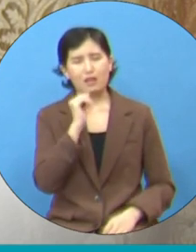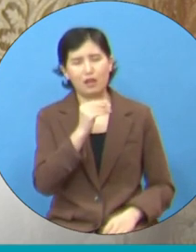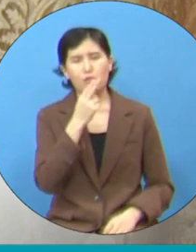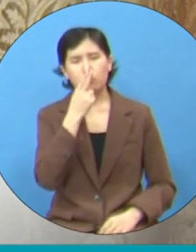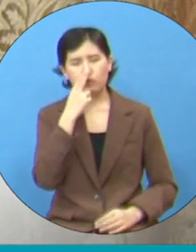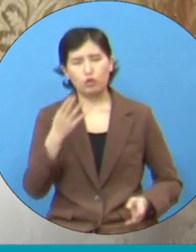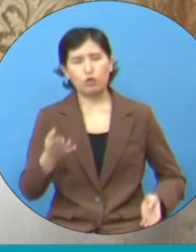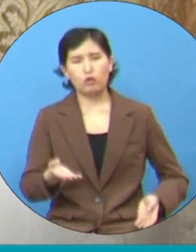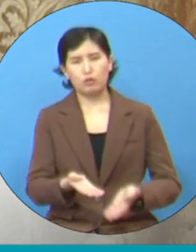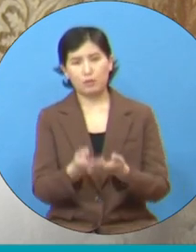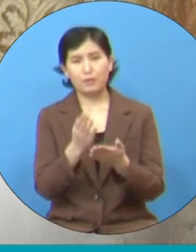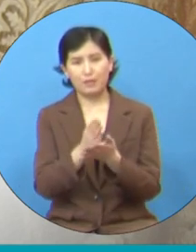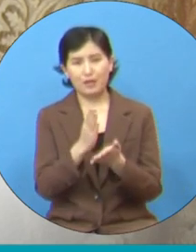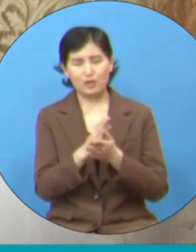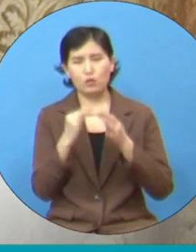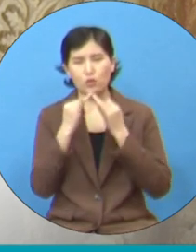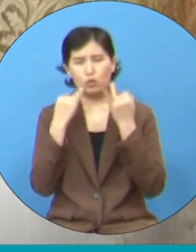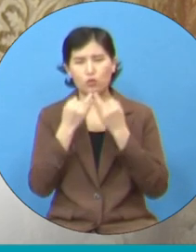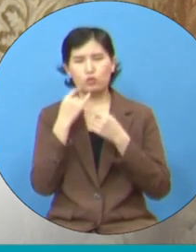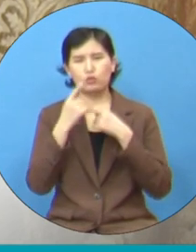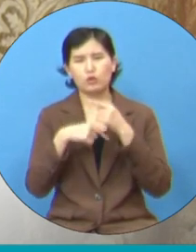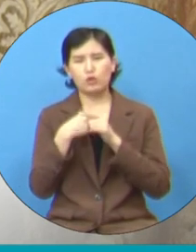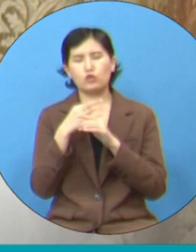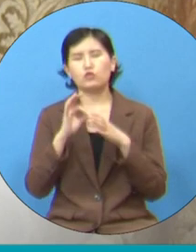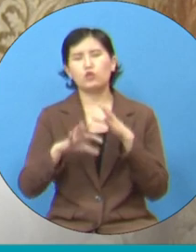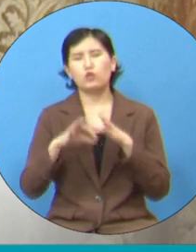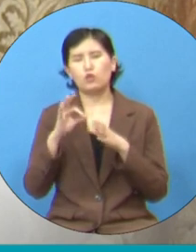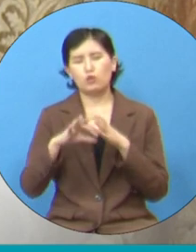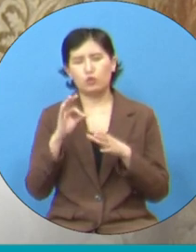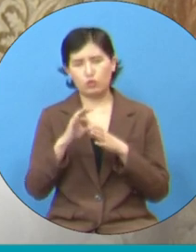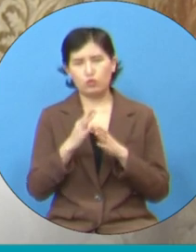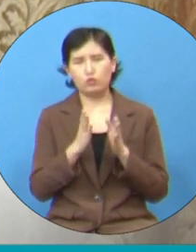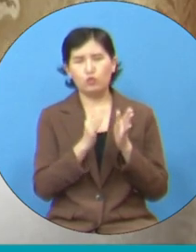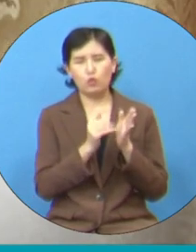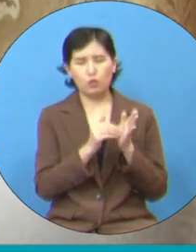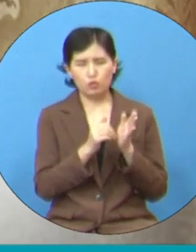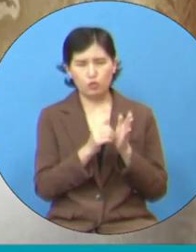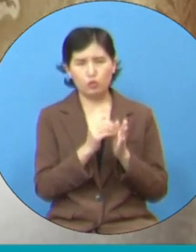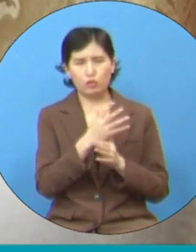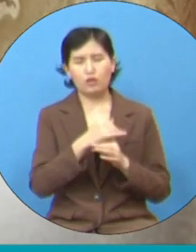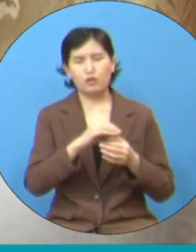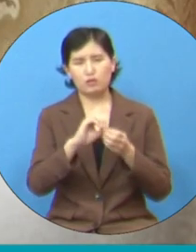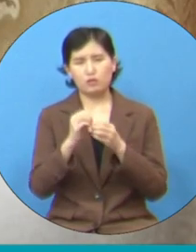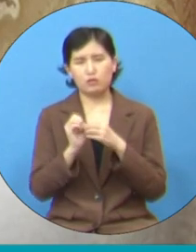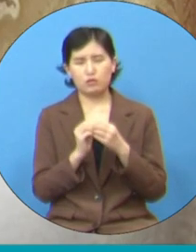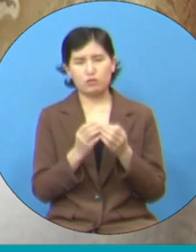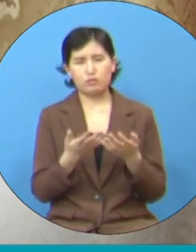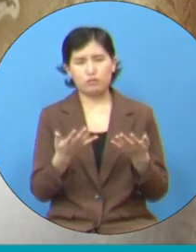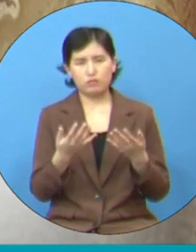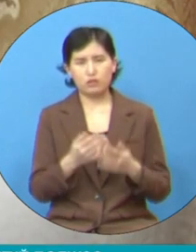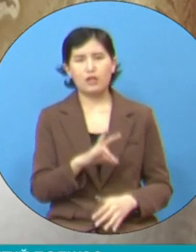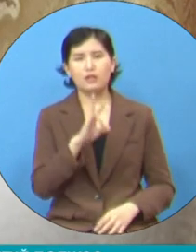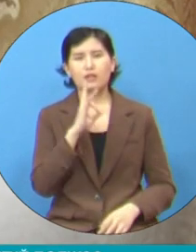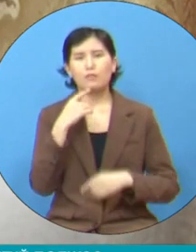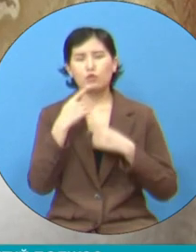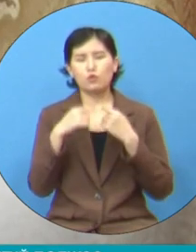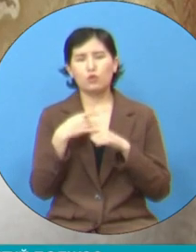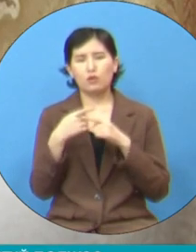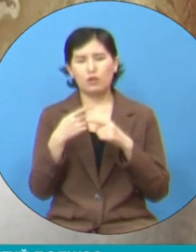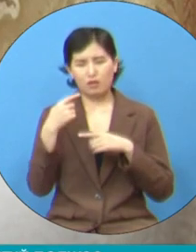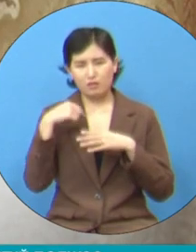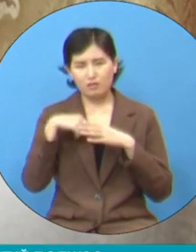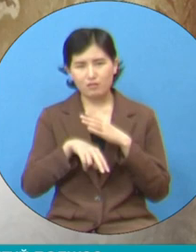нь тавьсан. Их хурлын сонгуулийн хуулин дээр бол ингээд дутуу хагас хяналтыг хэрэгжүүлж байна. Намын дотоод хяналтыг дүрмээрээ заавал